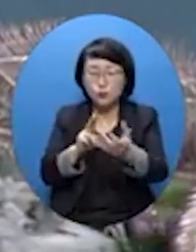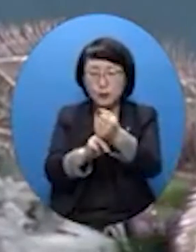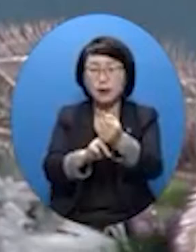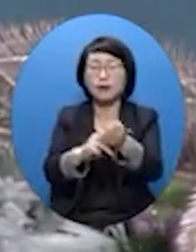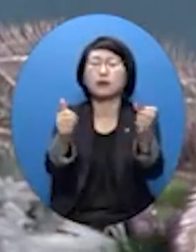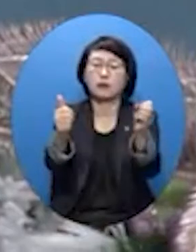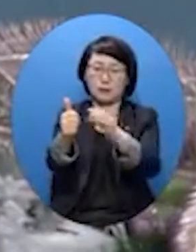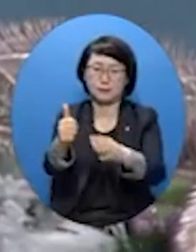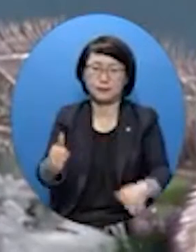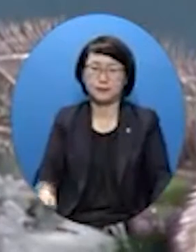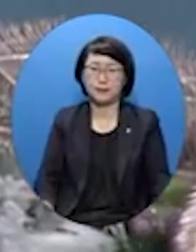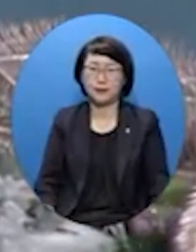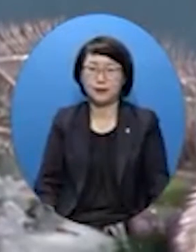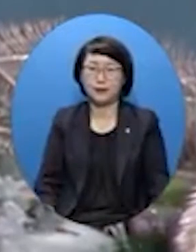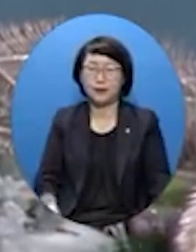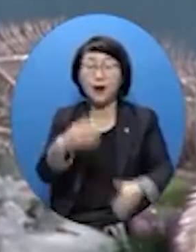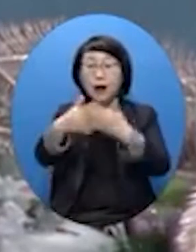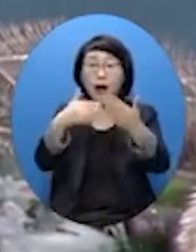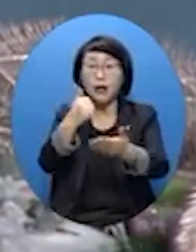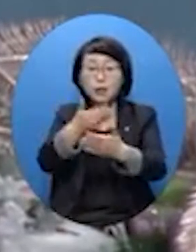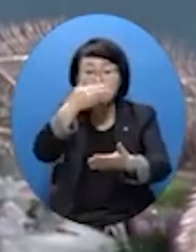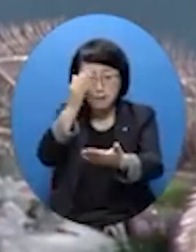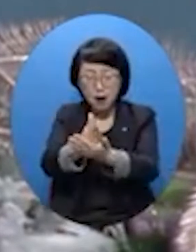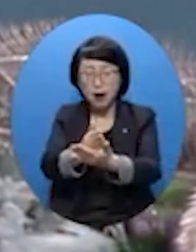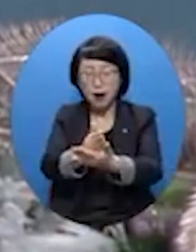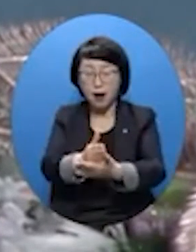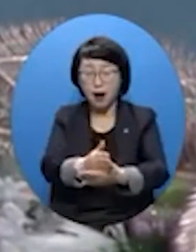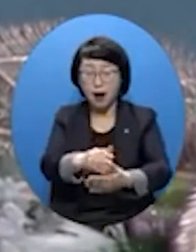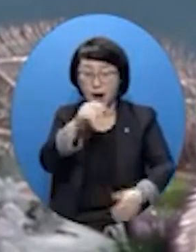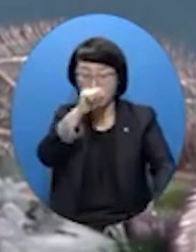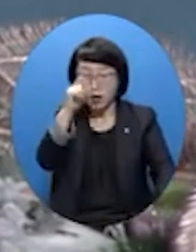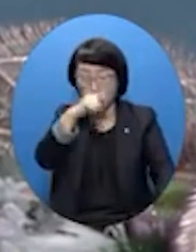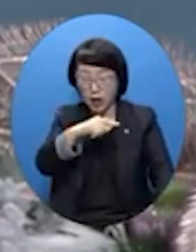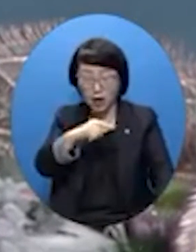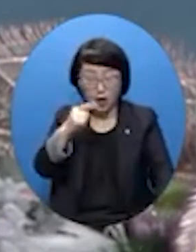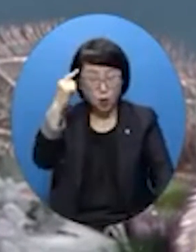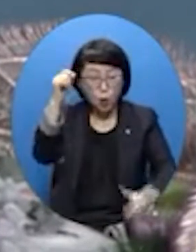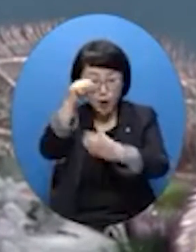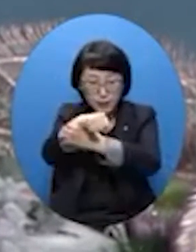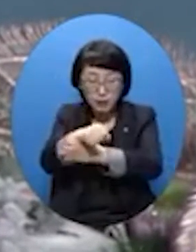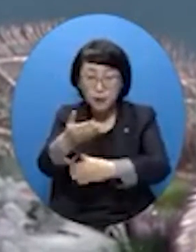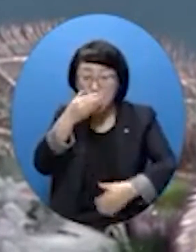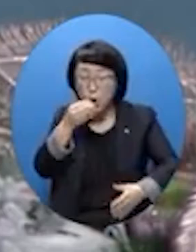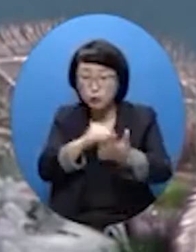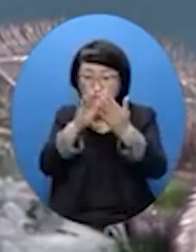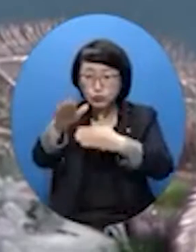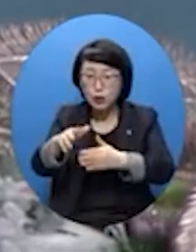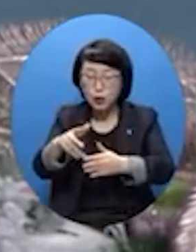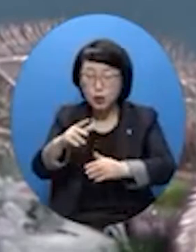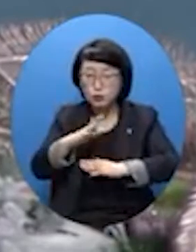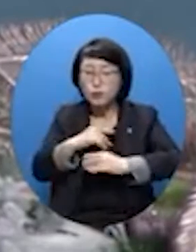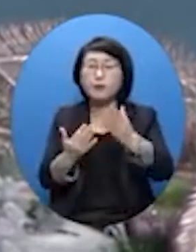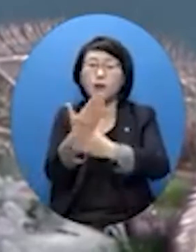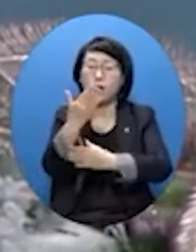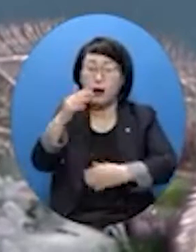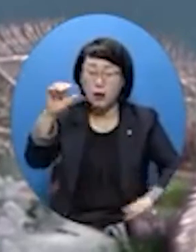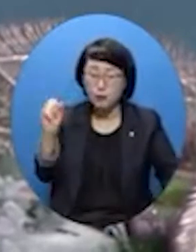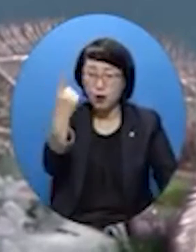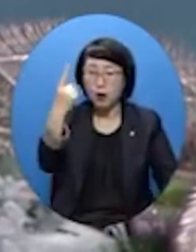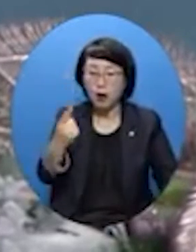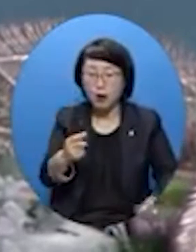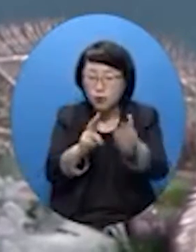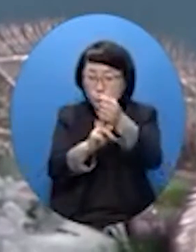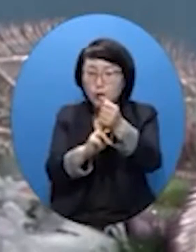숨었나이다. 하나님이 먹지 말라고 한 선악과를 먹고 난 다음 두려움이 들어왔습니다. 그래서 하나님을 찾을 때 그들은 숨었던